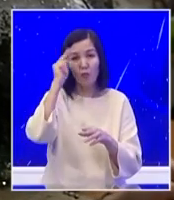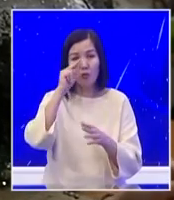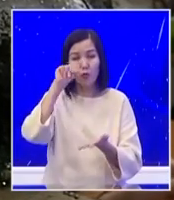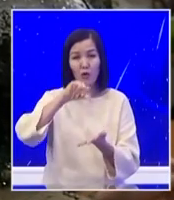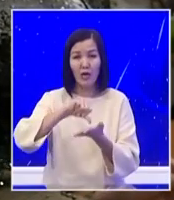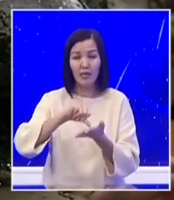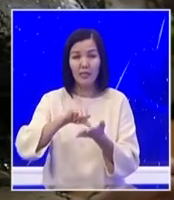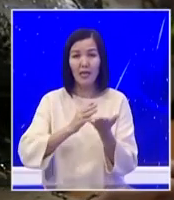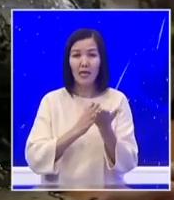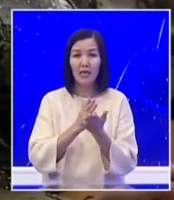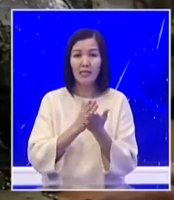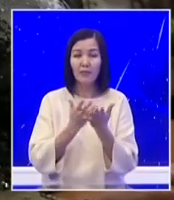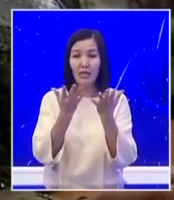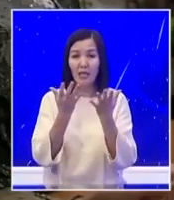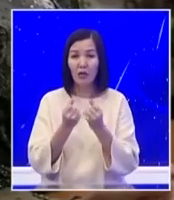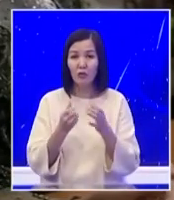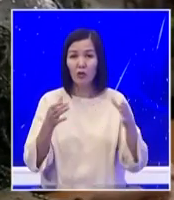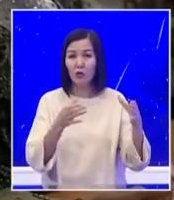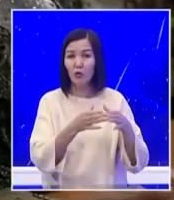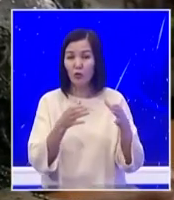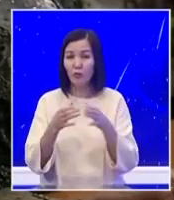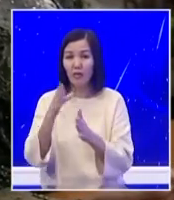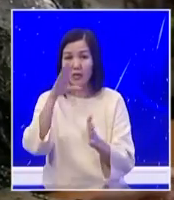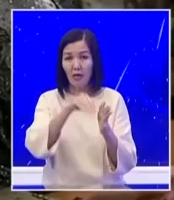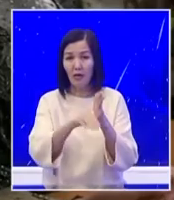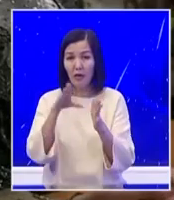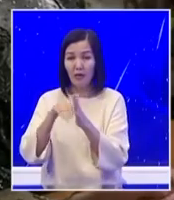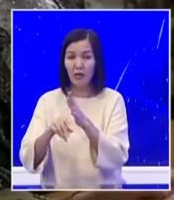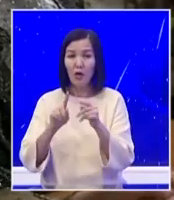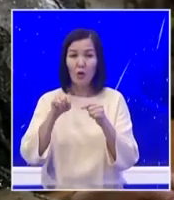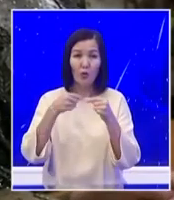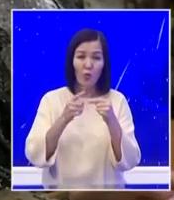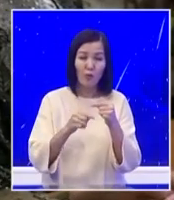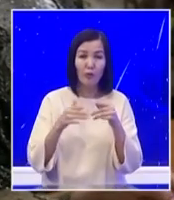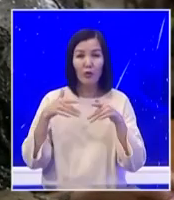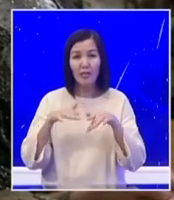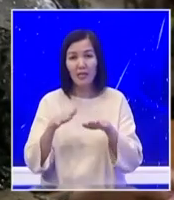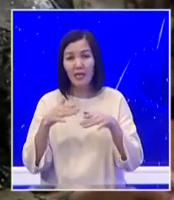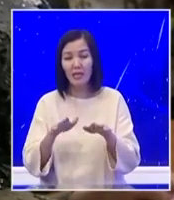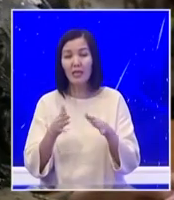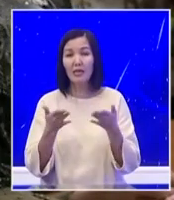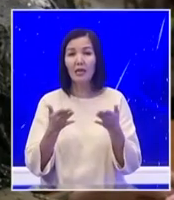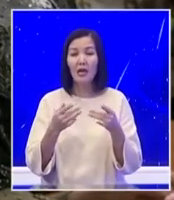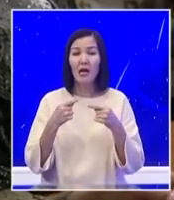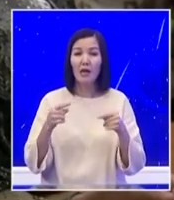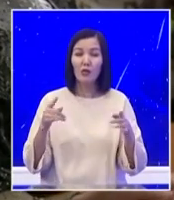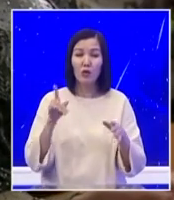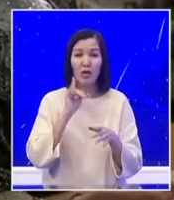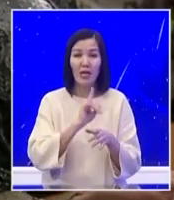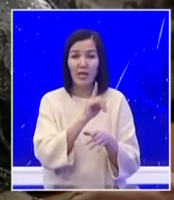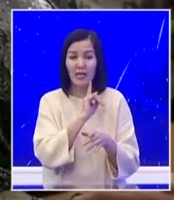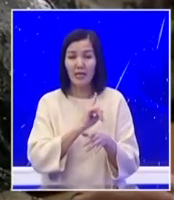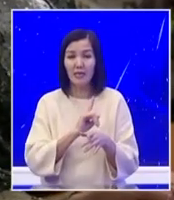кейін жаңа қызмет алушылармен үйірме жұмыстарын жүргіземіз. Жаңа тоқма тоқиды, істігеді көбінесе әйелдер осы.